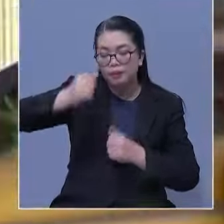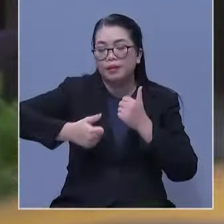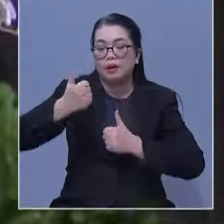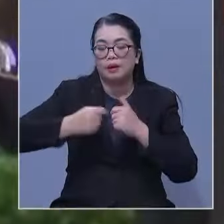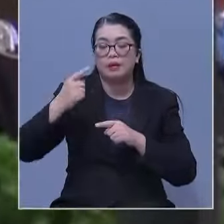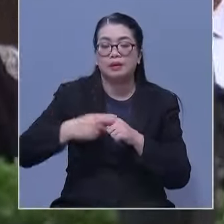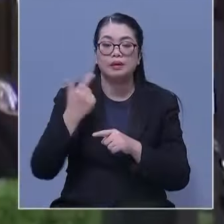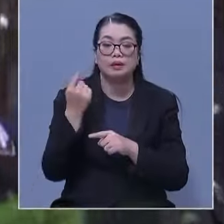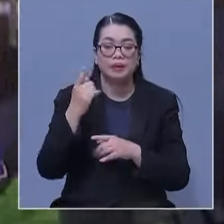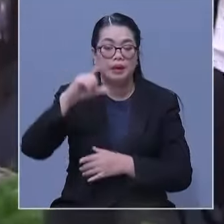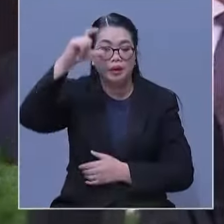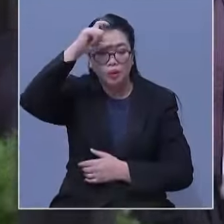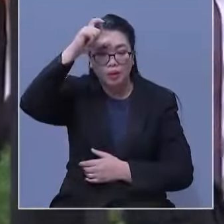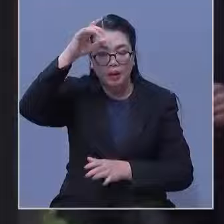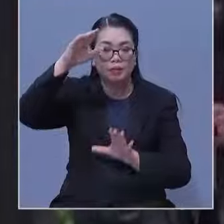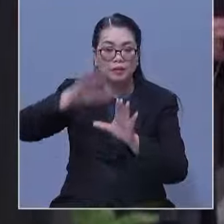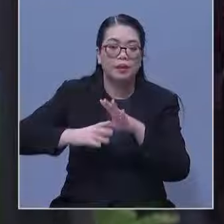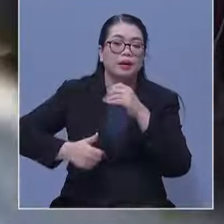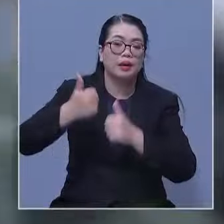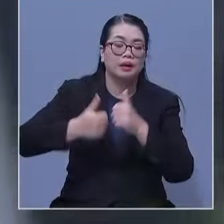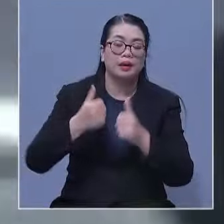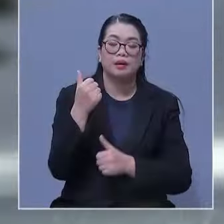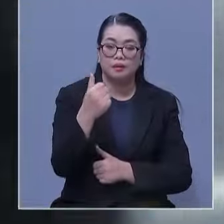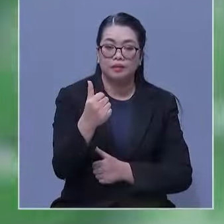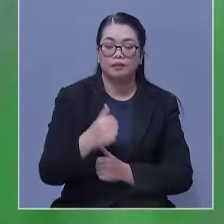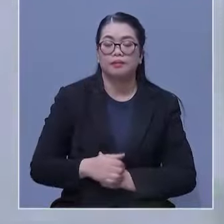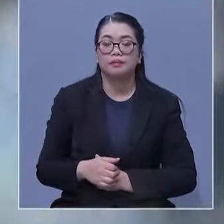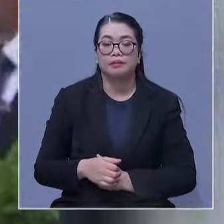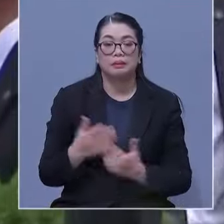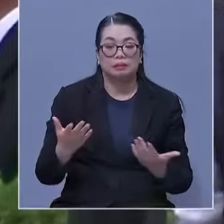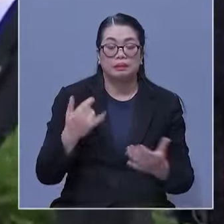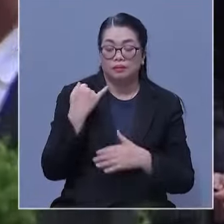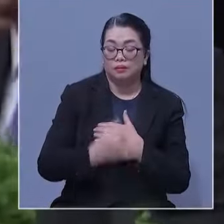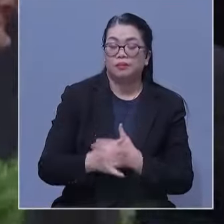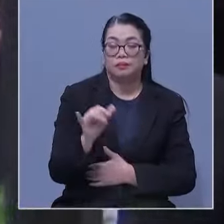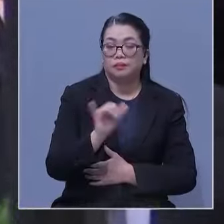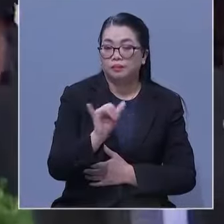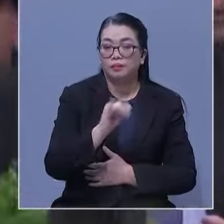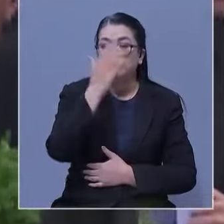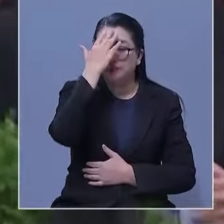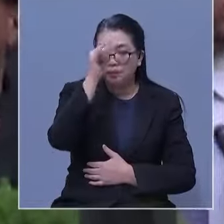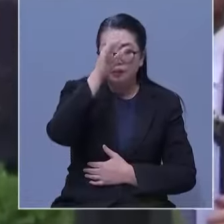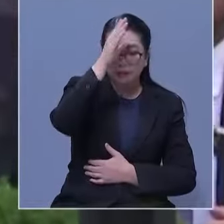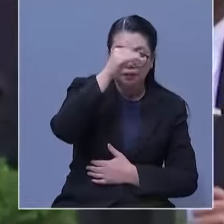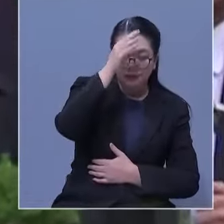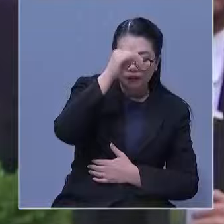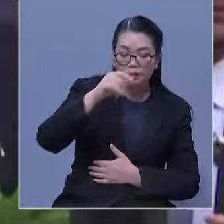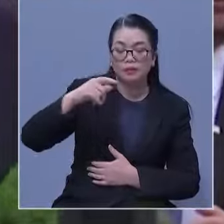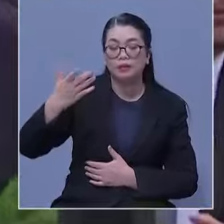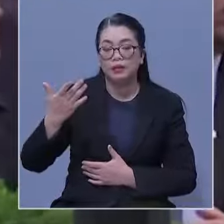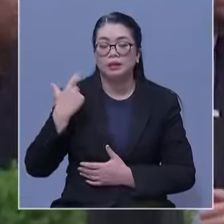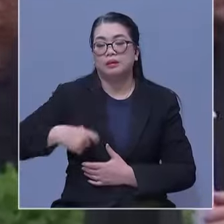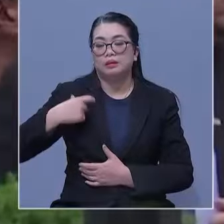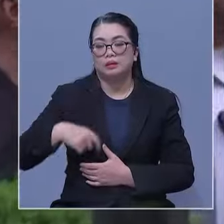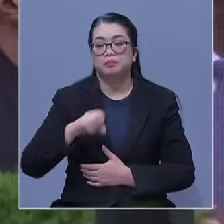ศจิกายนที่จะถึงนี้ซึ่งแน่นอนคุณผู้ชมนี่ยังไม่ใช่จบที่นี่ค่ะเพราะว่าตัวทรัมป์กับทนายเขาณตอนนี้เนี่ย